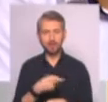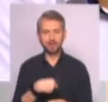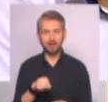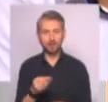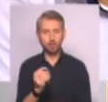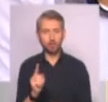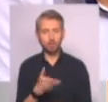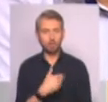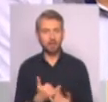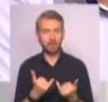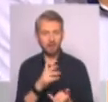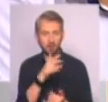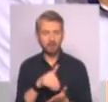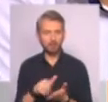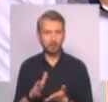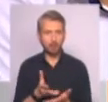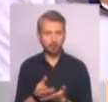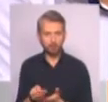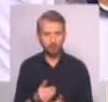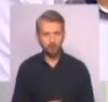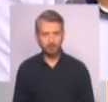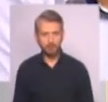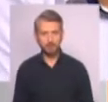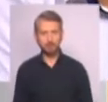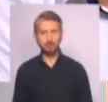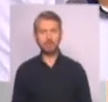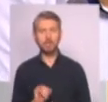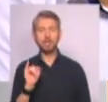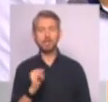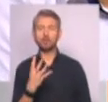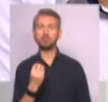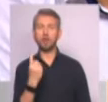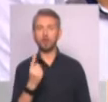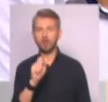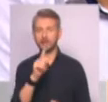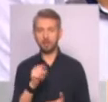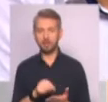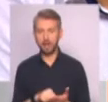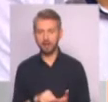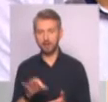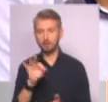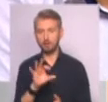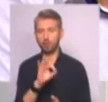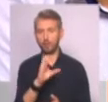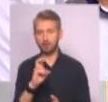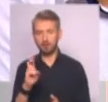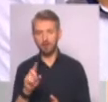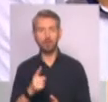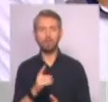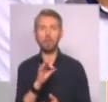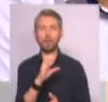які ми на даний момент відмовляємось сплачувати? Ось, і ще одне запитання з приводу ОСББ. Чому